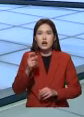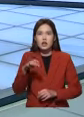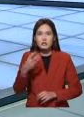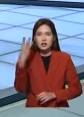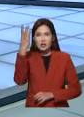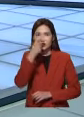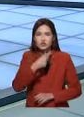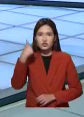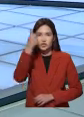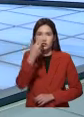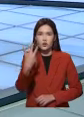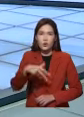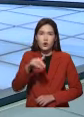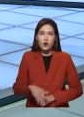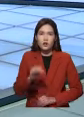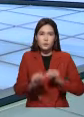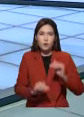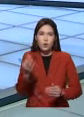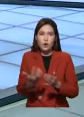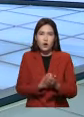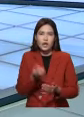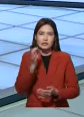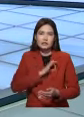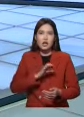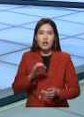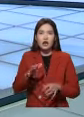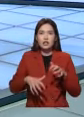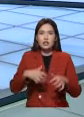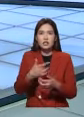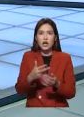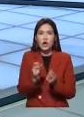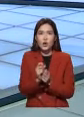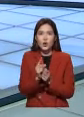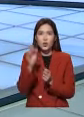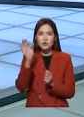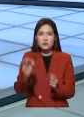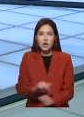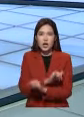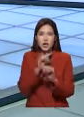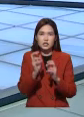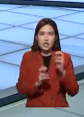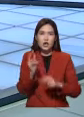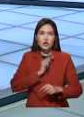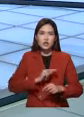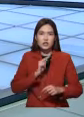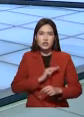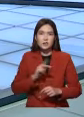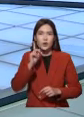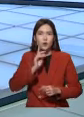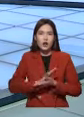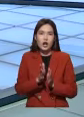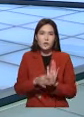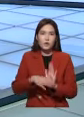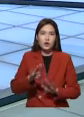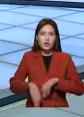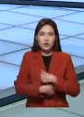тонна өнім өндіреді. Биыл пайдалы қазбаларды игеру жұмыстарын 11% арттырады. Кәсіпорын жұмыс сапасын жақсарту үшін жаңа